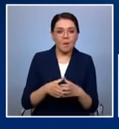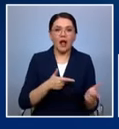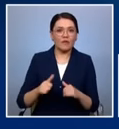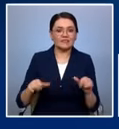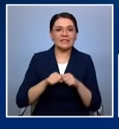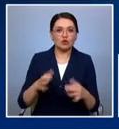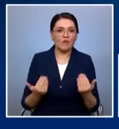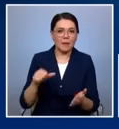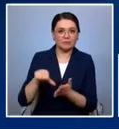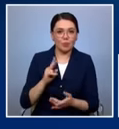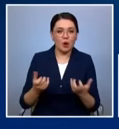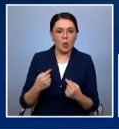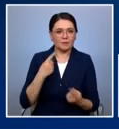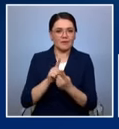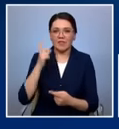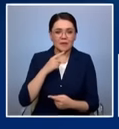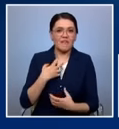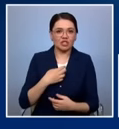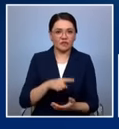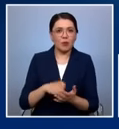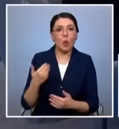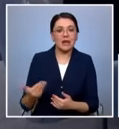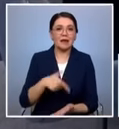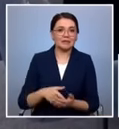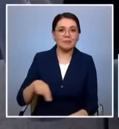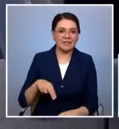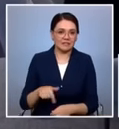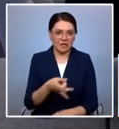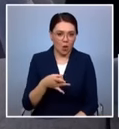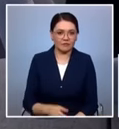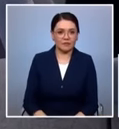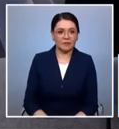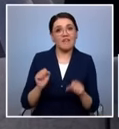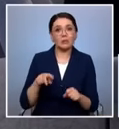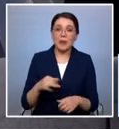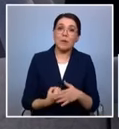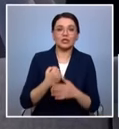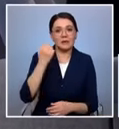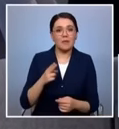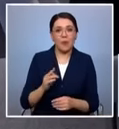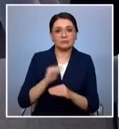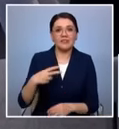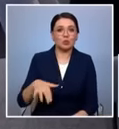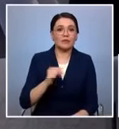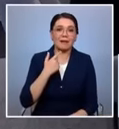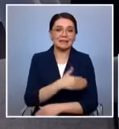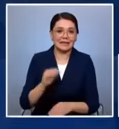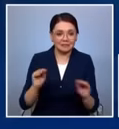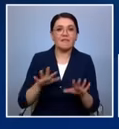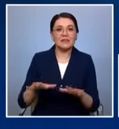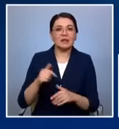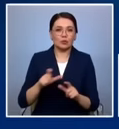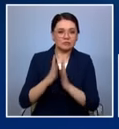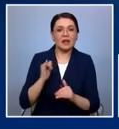Ну, успокоил так успокоил. А монумент точно, Ради Фаридович, до 25 года достоит, он дырявый насквозь. Не